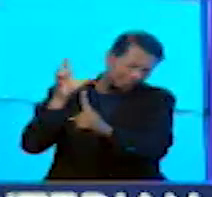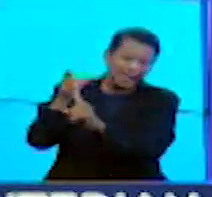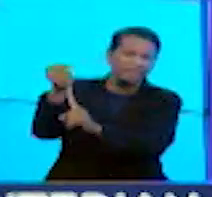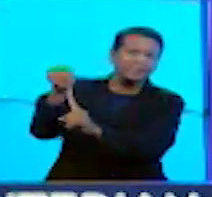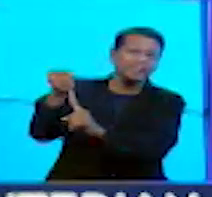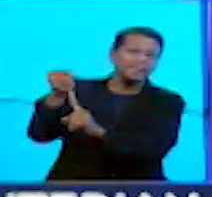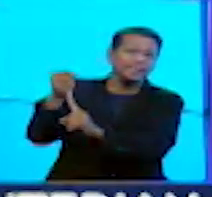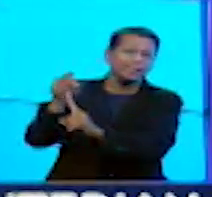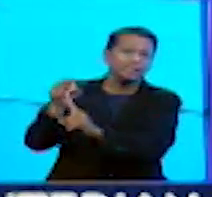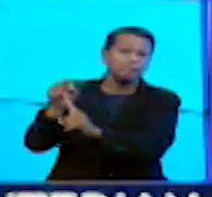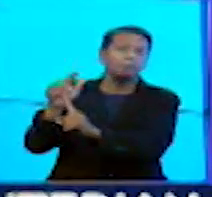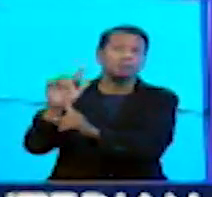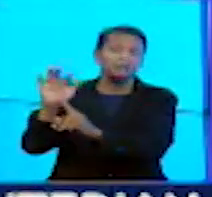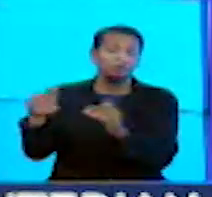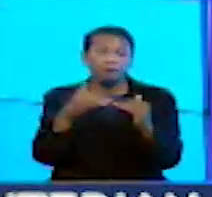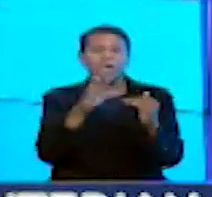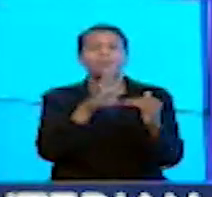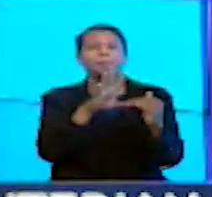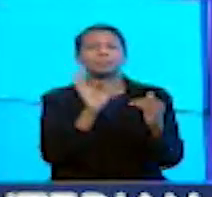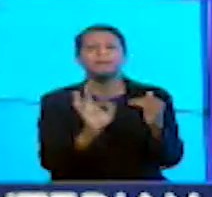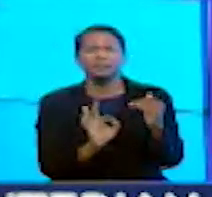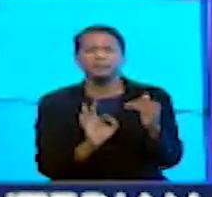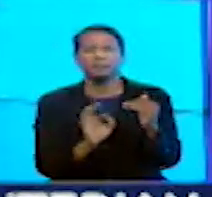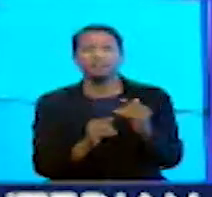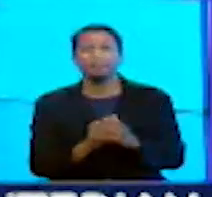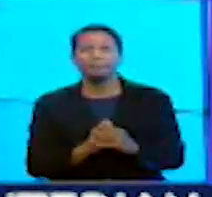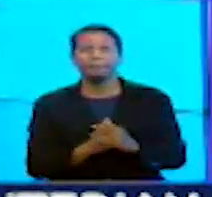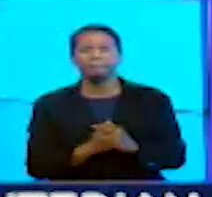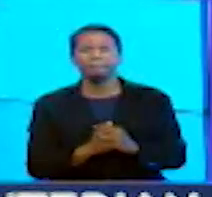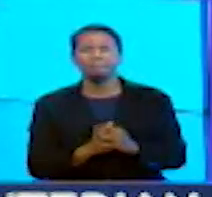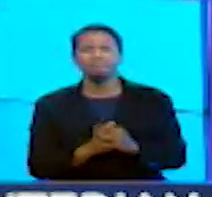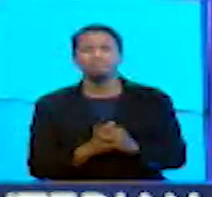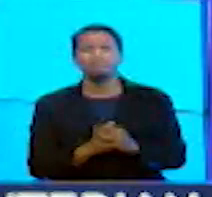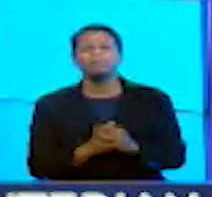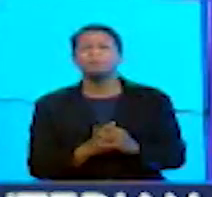bisa tercapai karena prioritas sebelumnya adalah